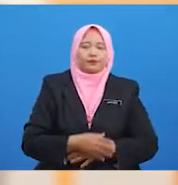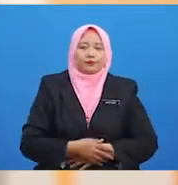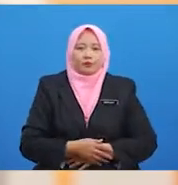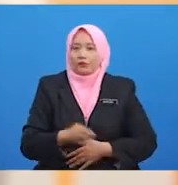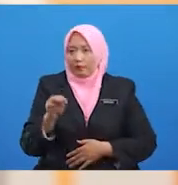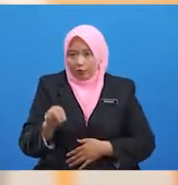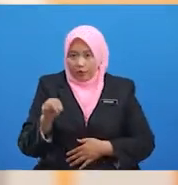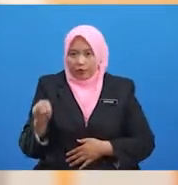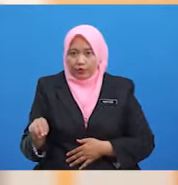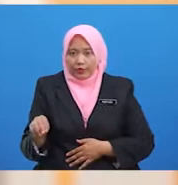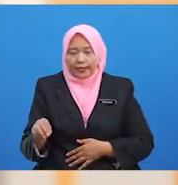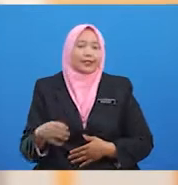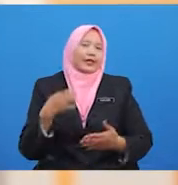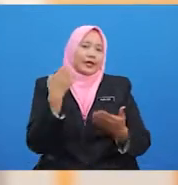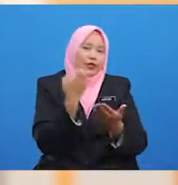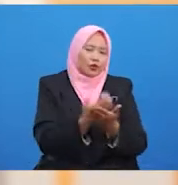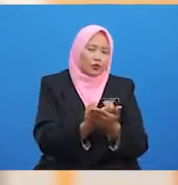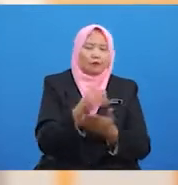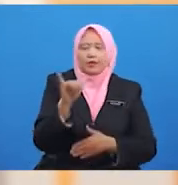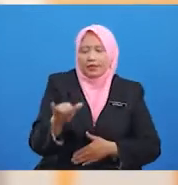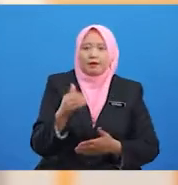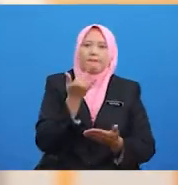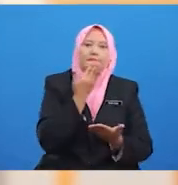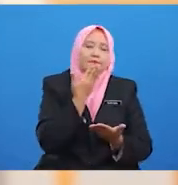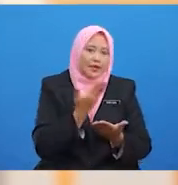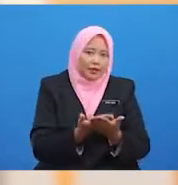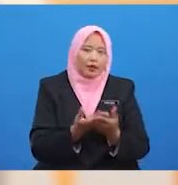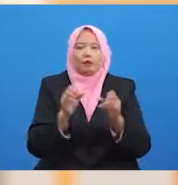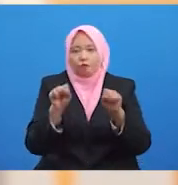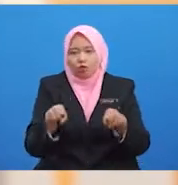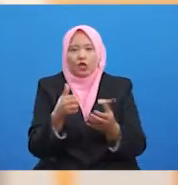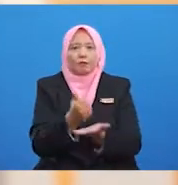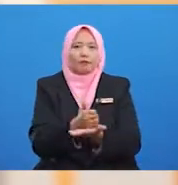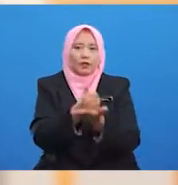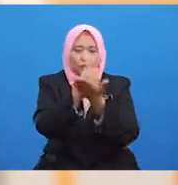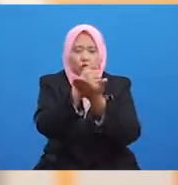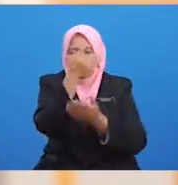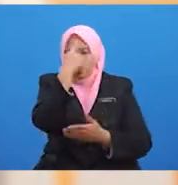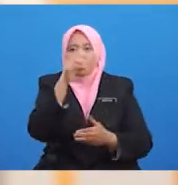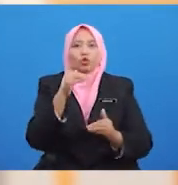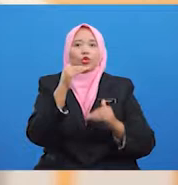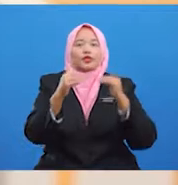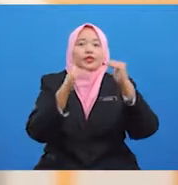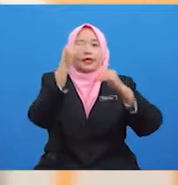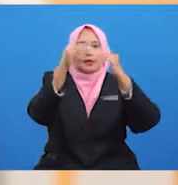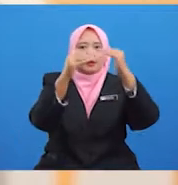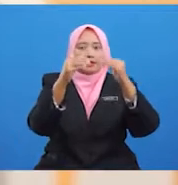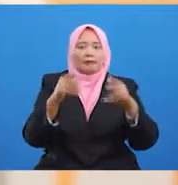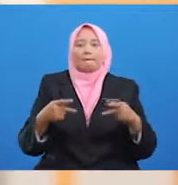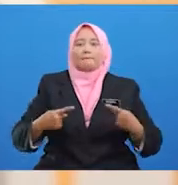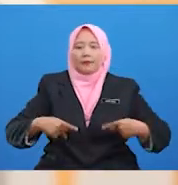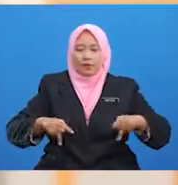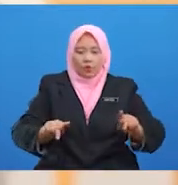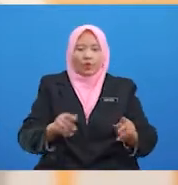Murid-murid, ekonomi yang baik akan membantu dalam meningkatkan peluang pekerjaan